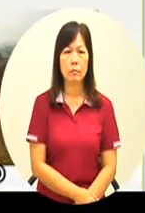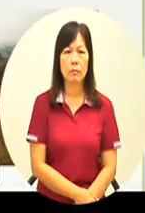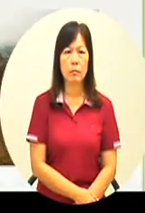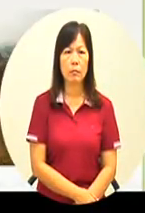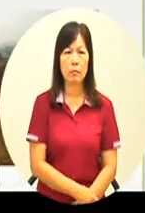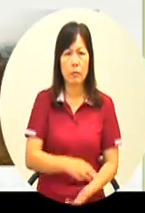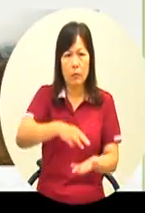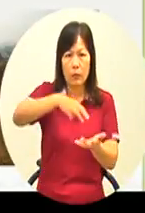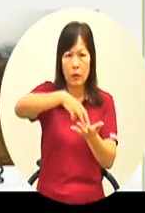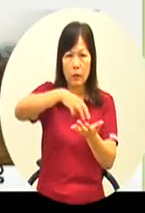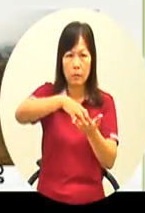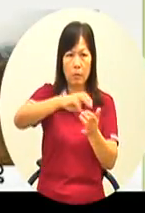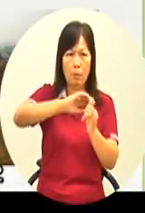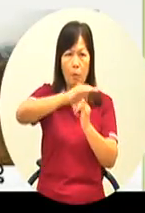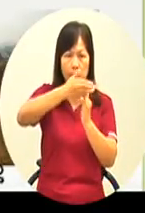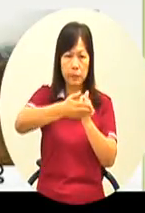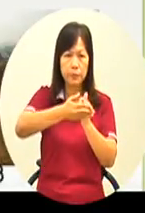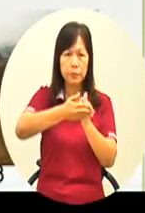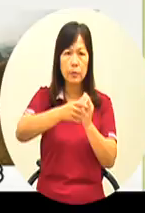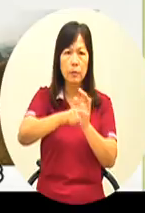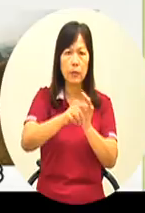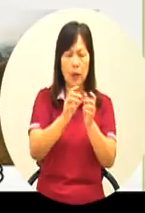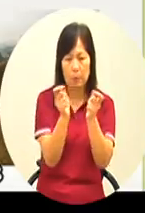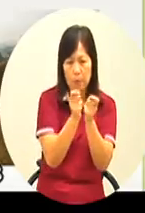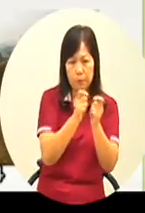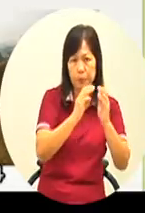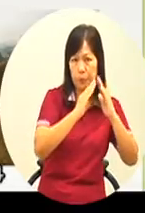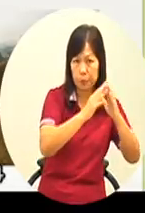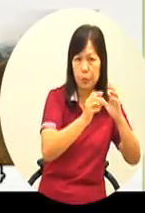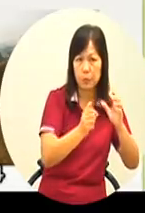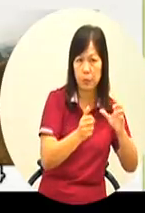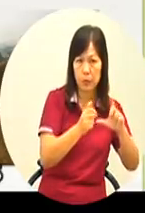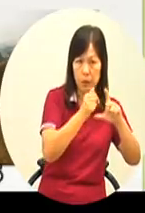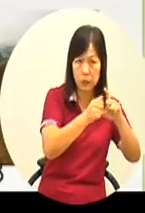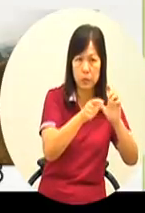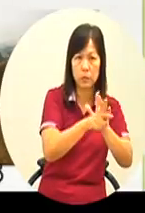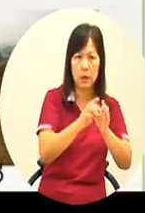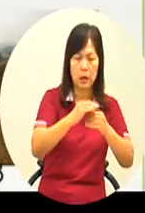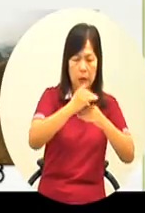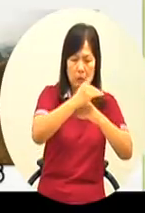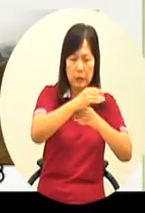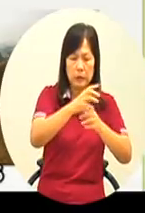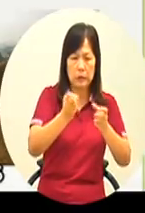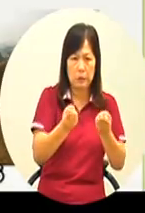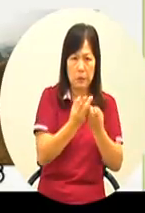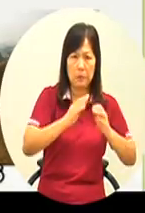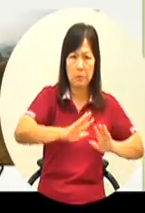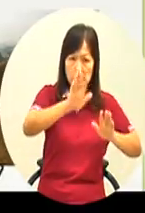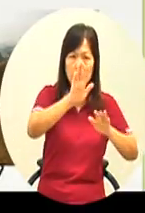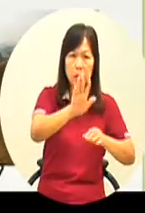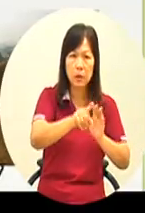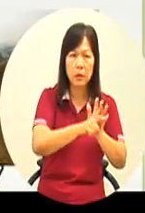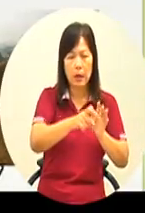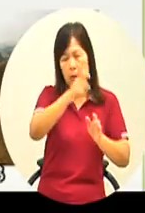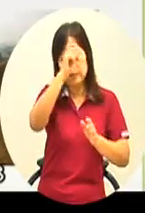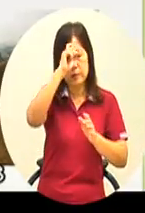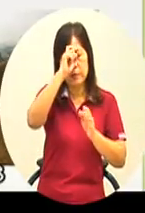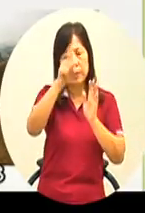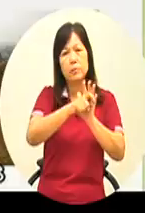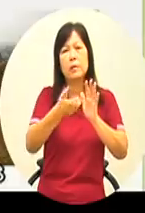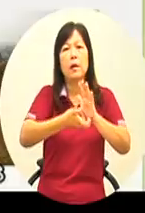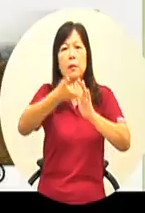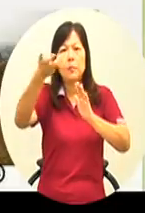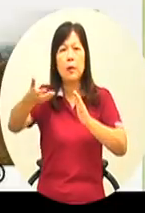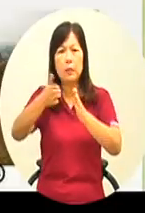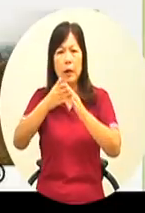潘阿金嘛，广播点点紧邻都会区嘛，哈啊，限制高雄的都市发展嘛。如今全站七成远比原先计划